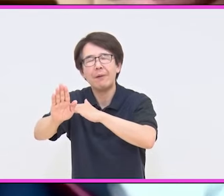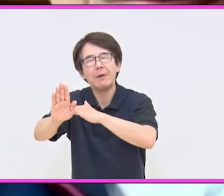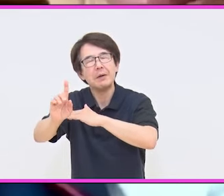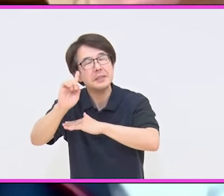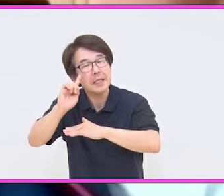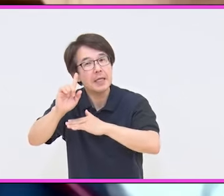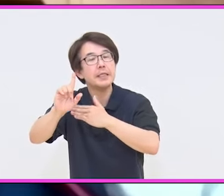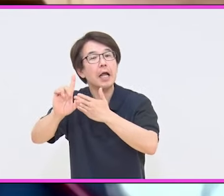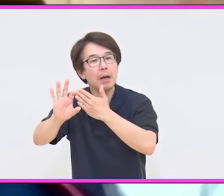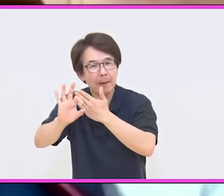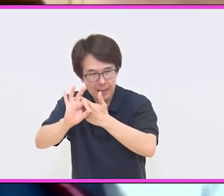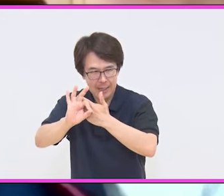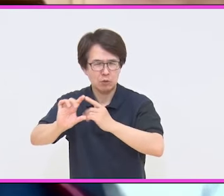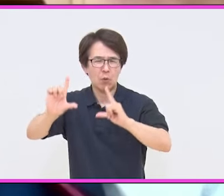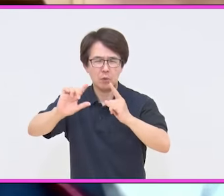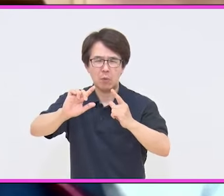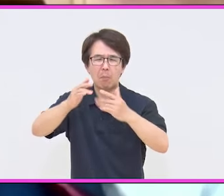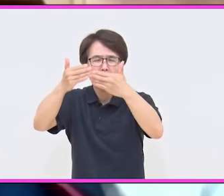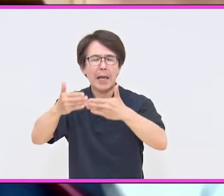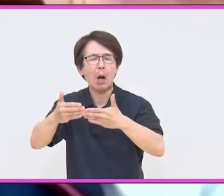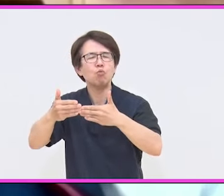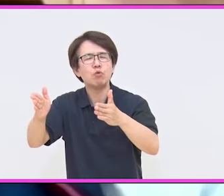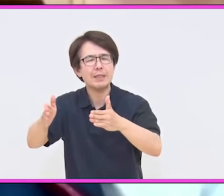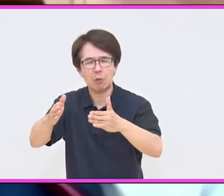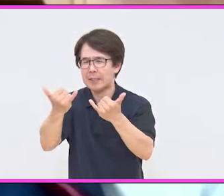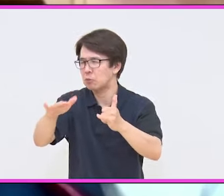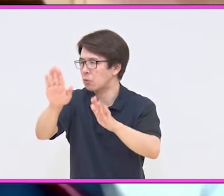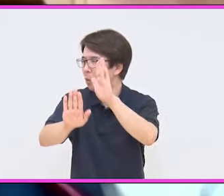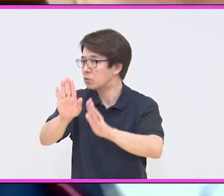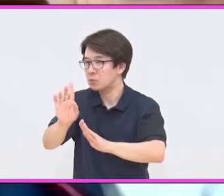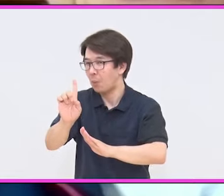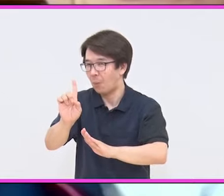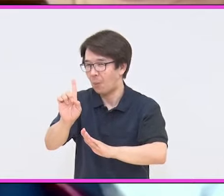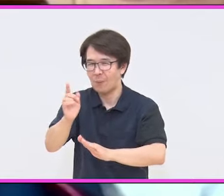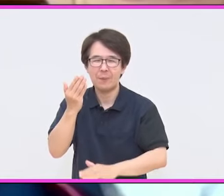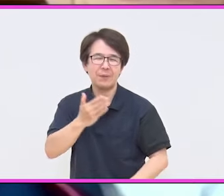人はどうだったかとか、そういったことも聞いてみたいです。